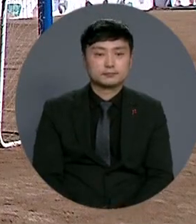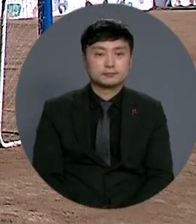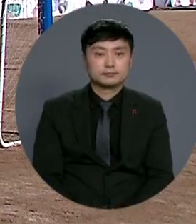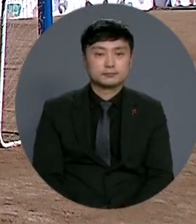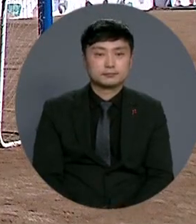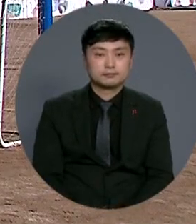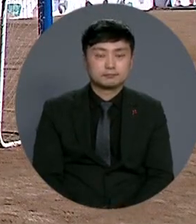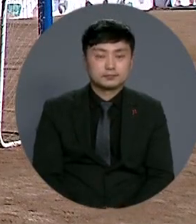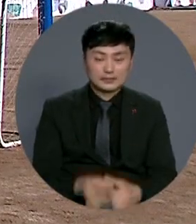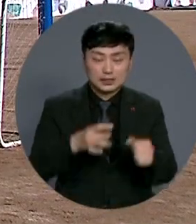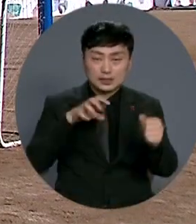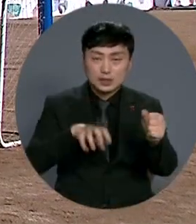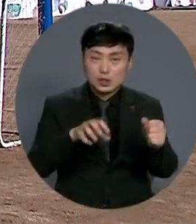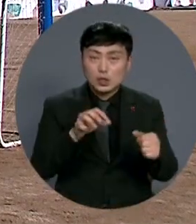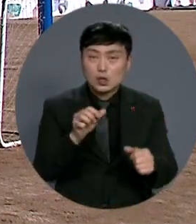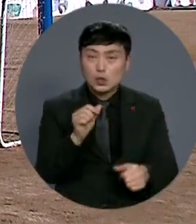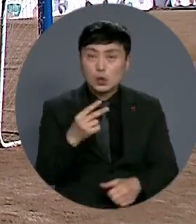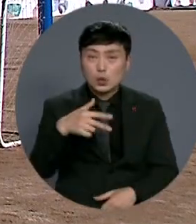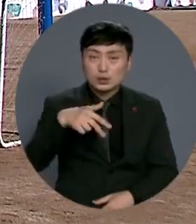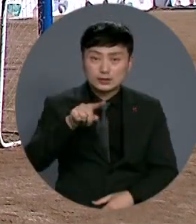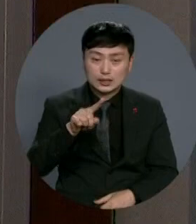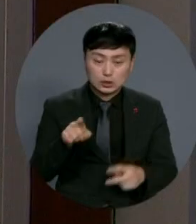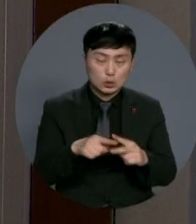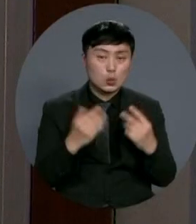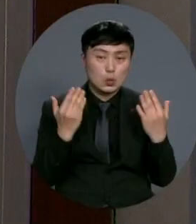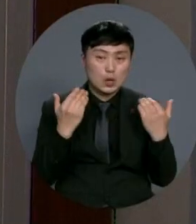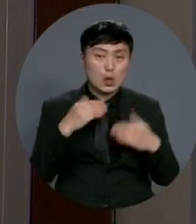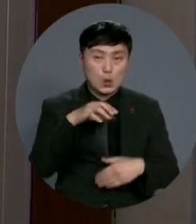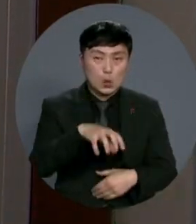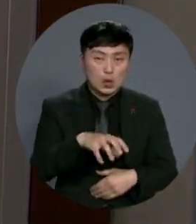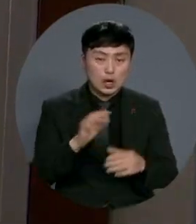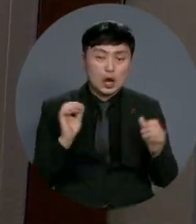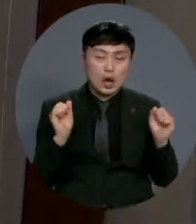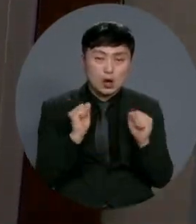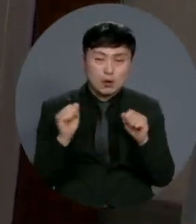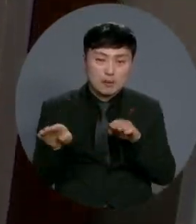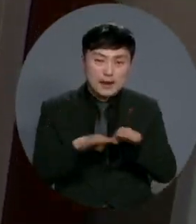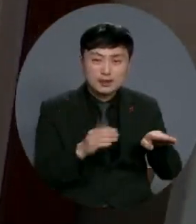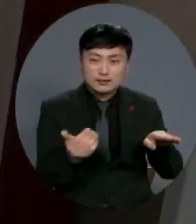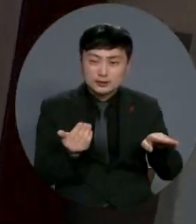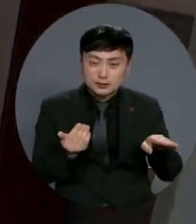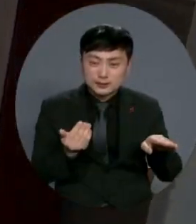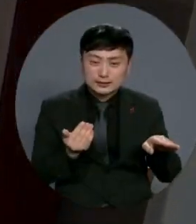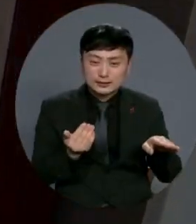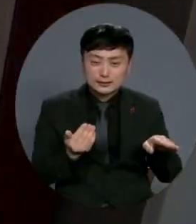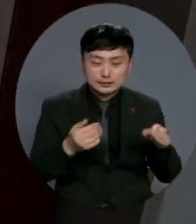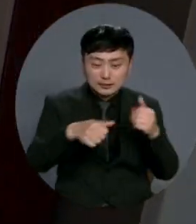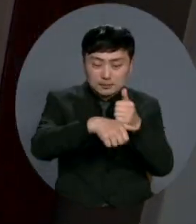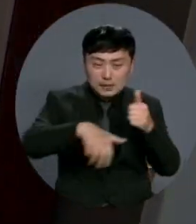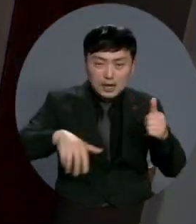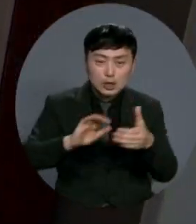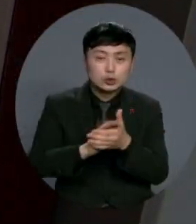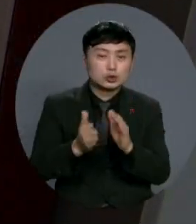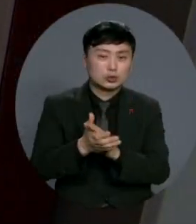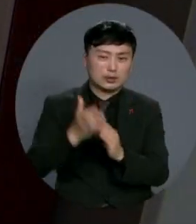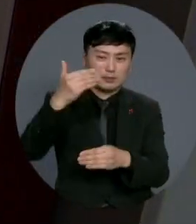예천군 자면 유일한 초등학교 아직 겨울방학도 아닌데 이학교 치원